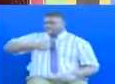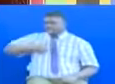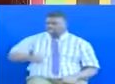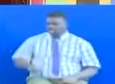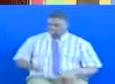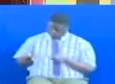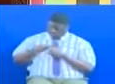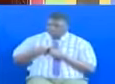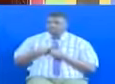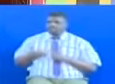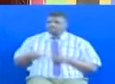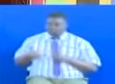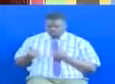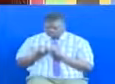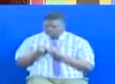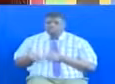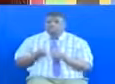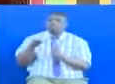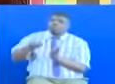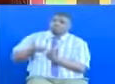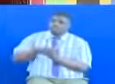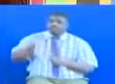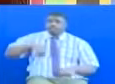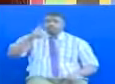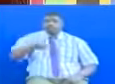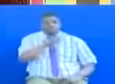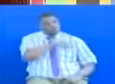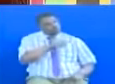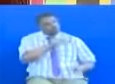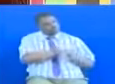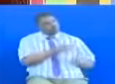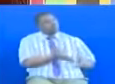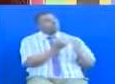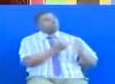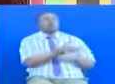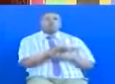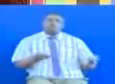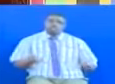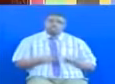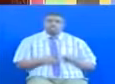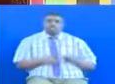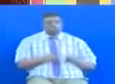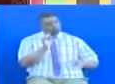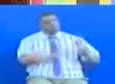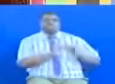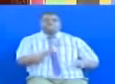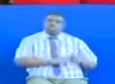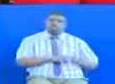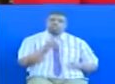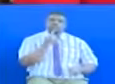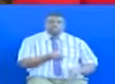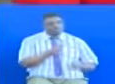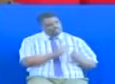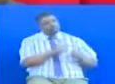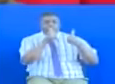Tukaambiwa kwamba tuweke mfumo huu wa fedha ili baadaye ukiwa na watu wengi ambao hawana uwezo tuweze tuchangiane. Tukasema